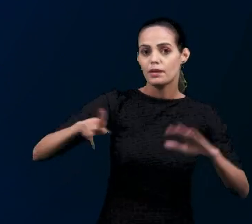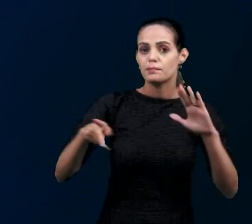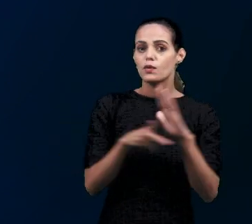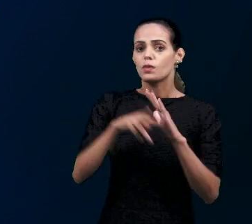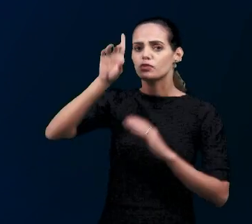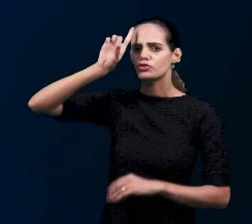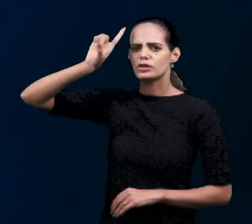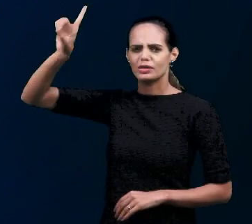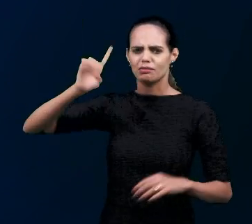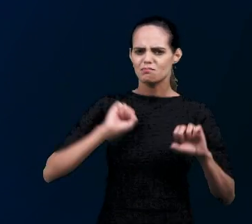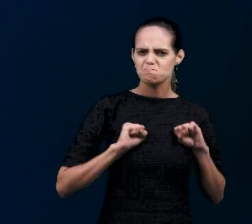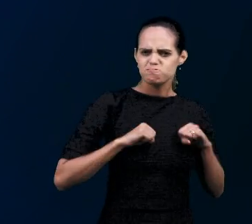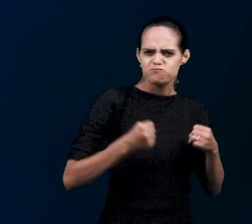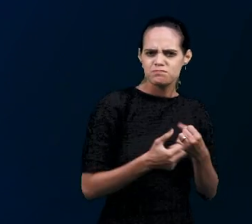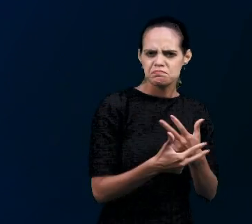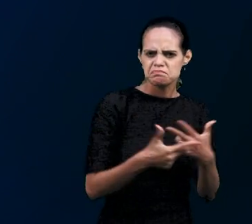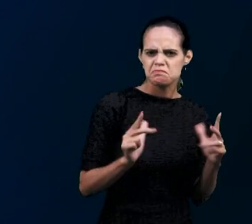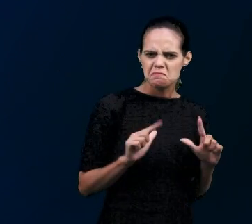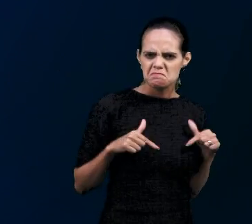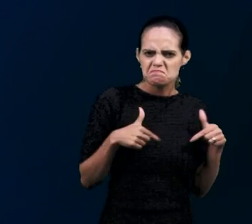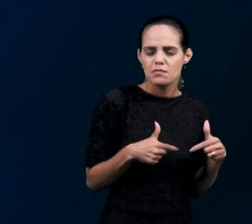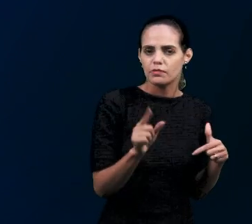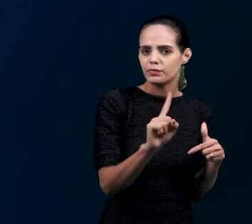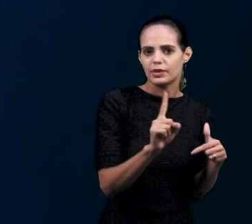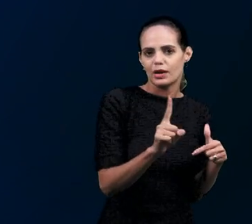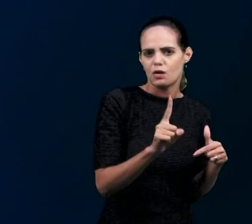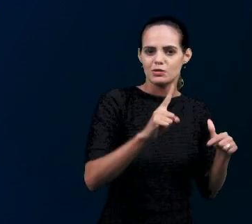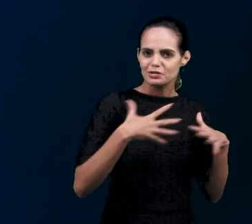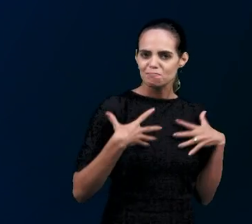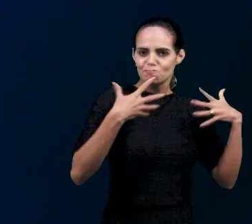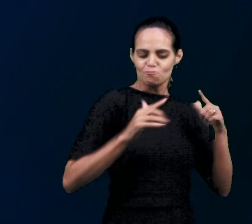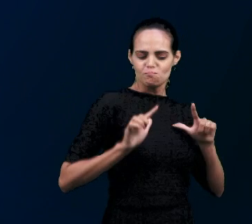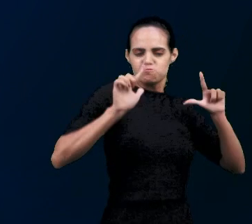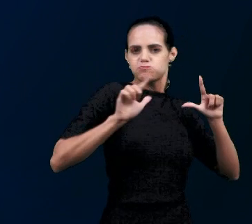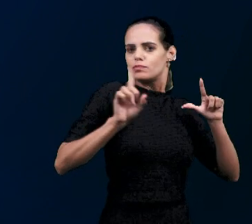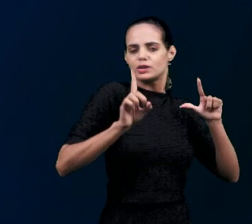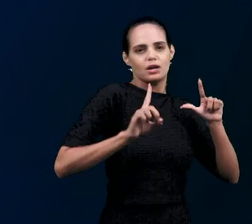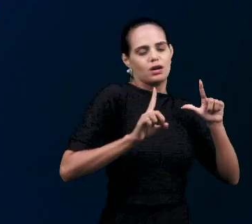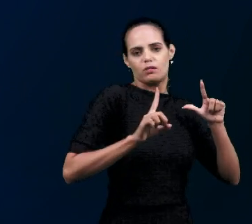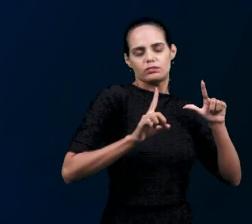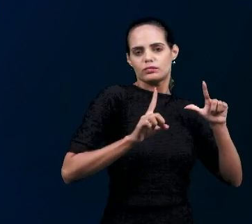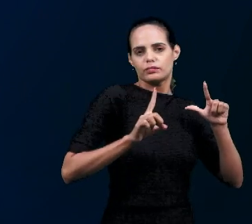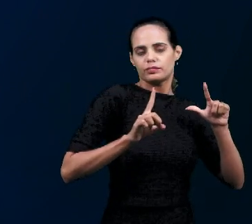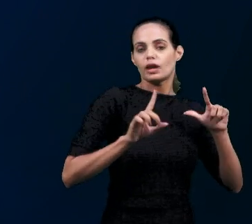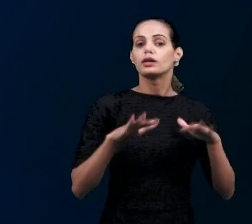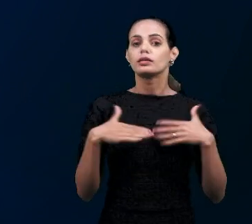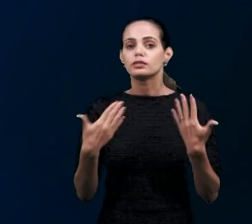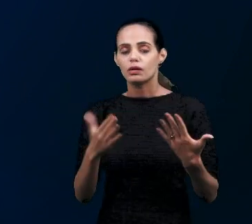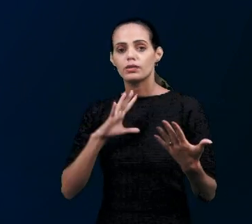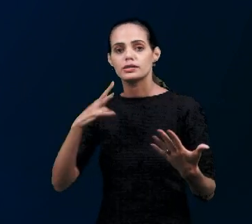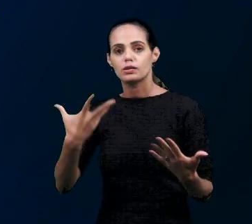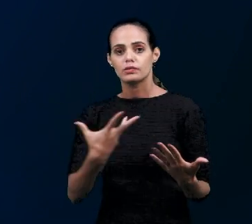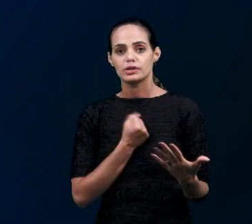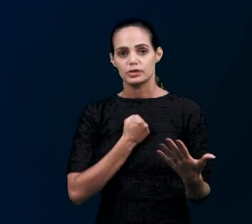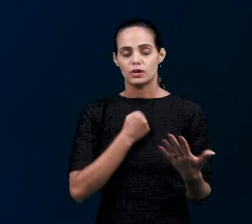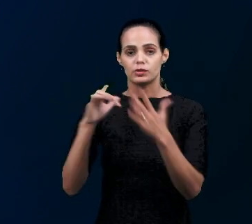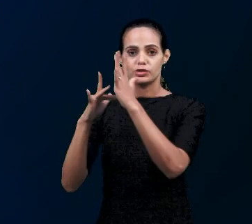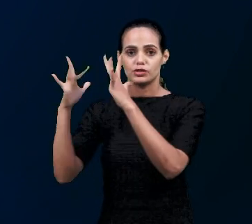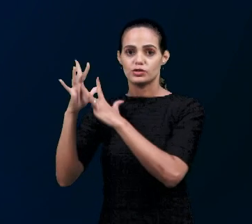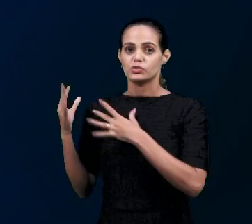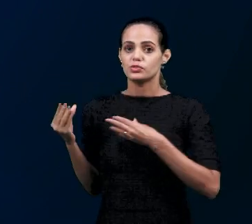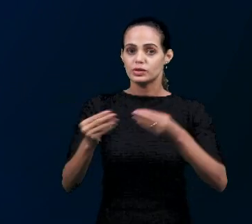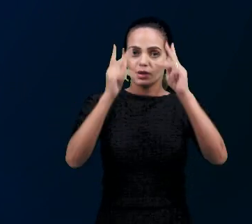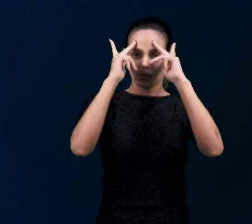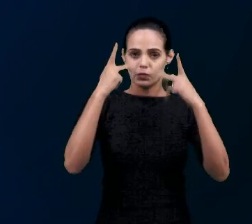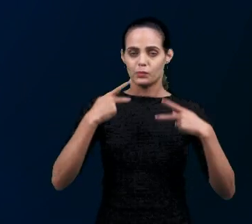des œuvres, afin que personne ne se glorifie. Donc, le salut que Jésus offre à l'homme, c'est par la grâce, et